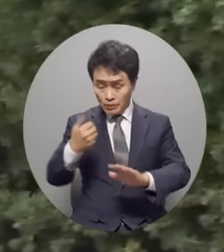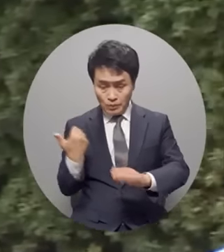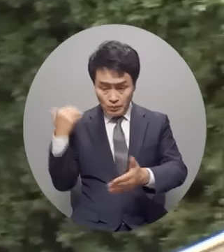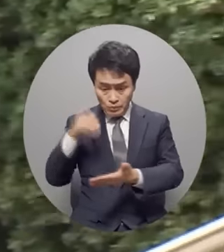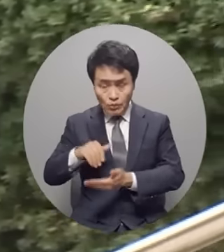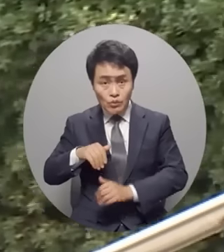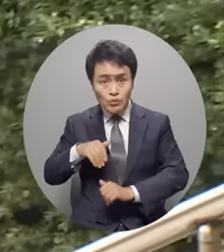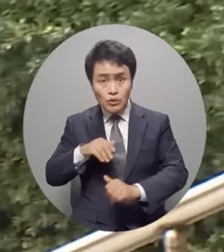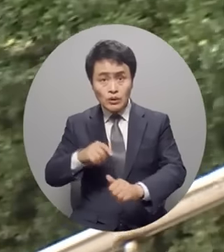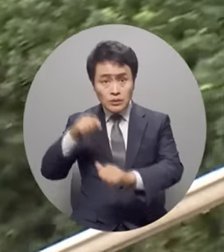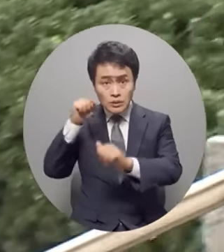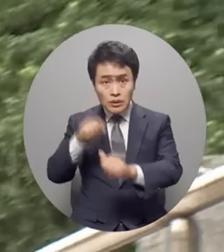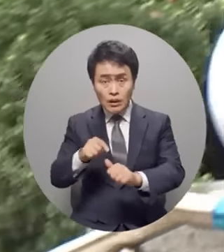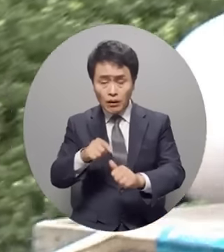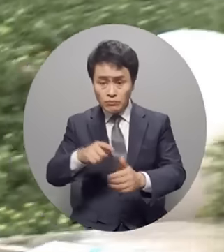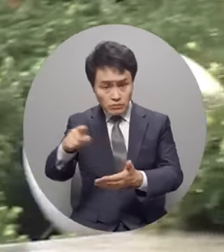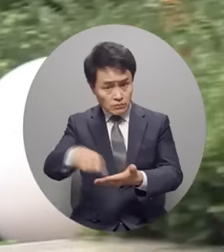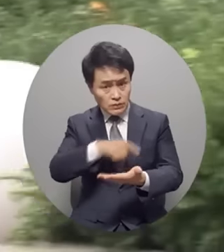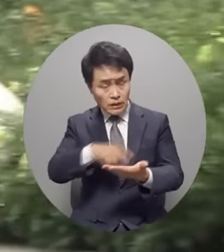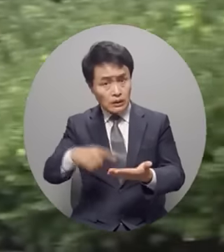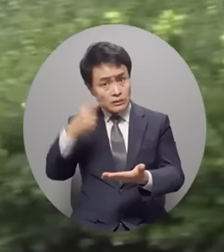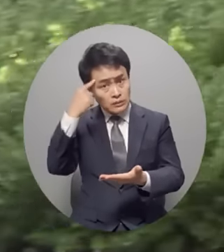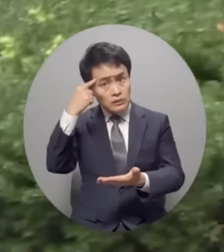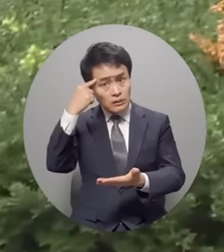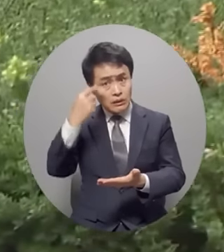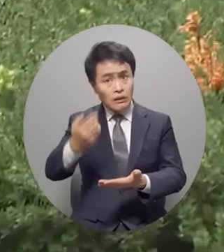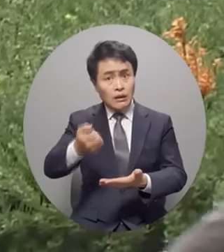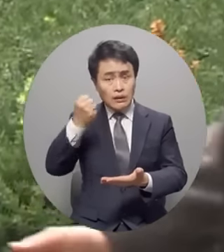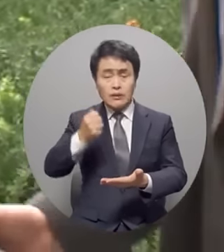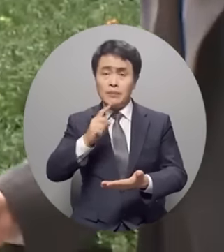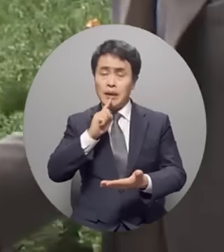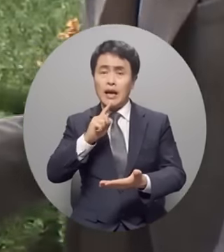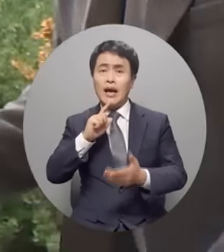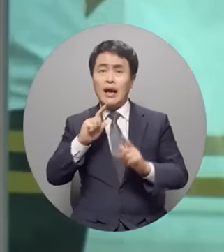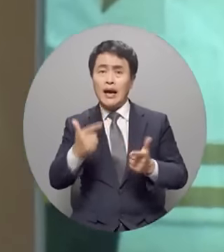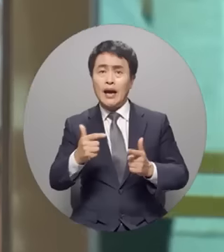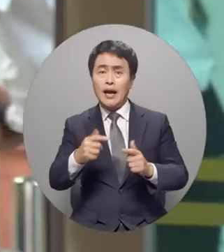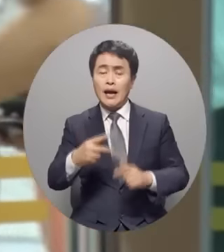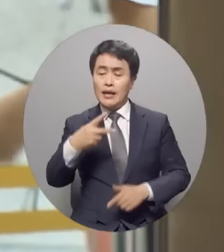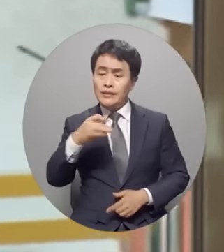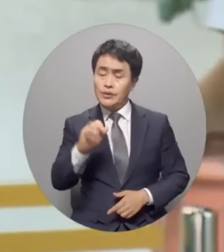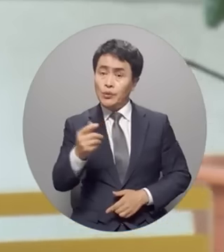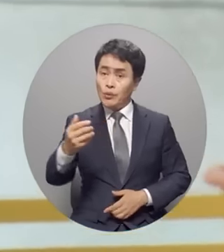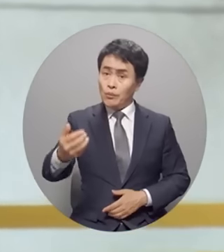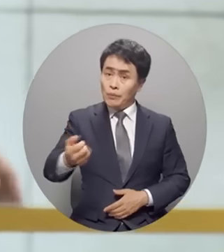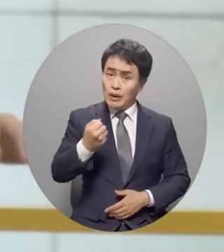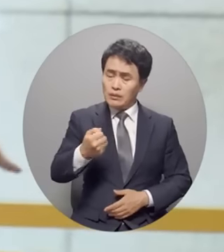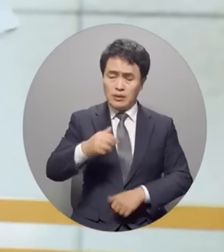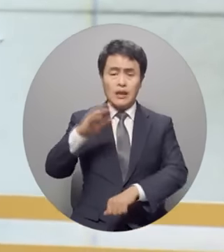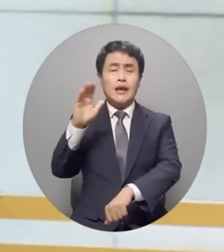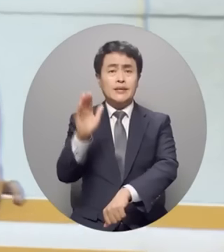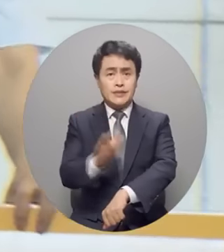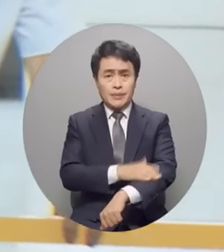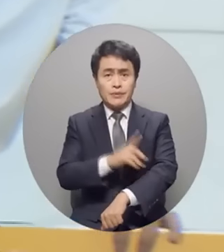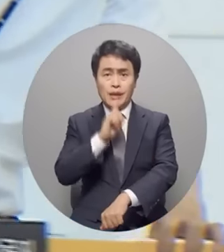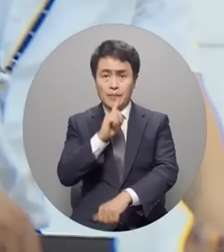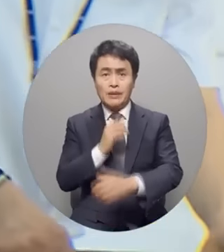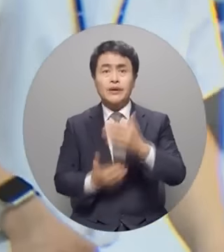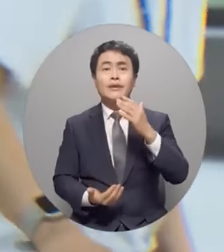지시했다는 건 대가성을 인지했던 것 아니냐는 질문과 올백을 받은 것 자체는 잘못됐다는